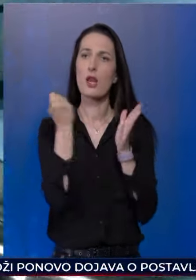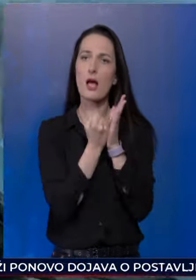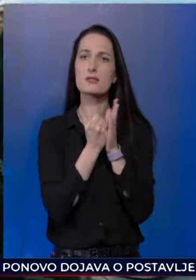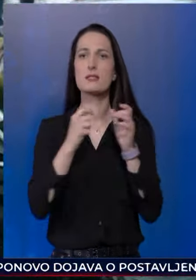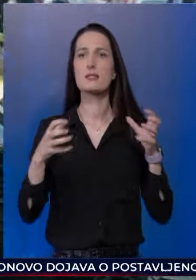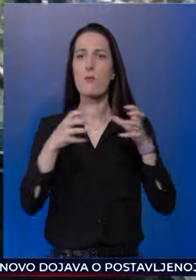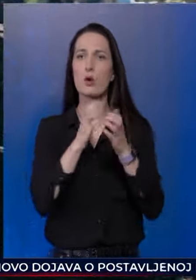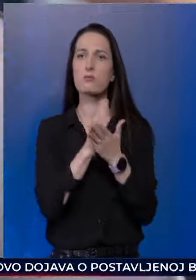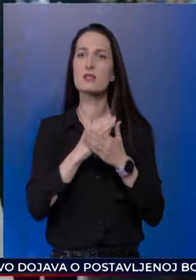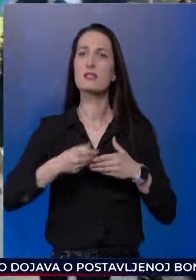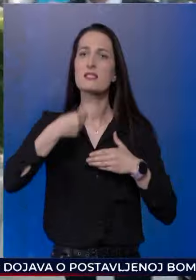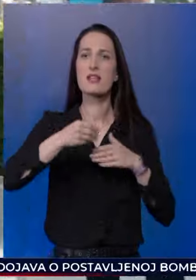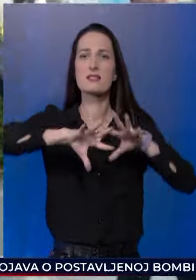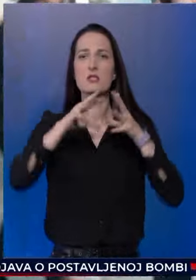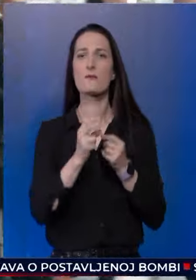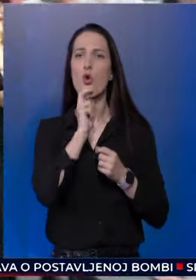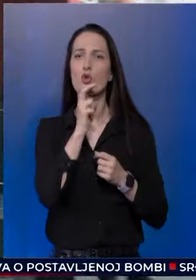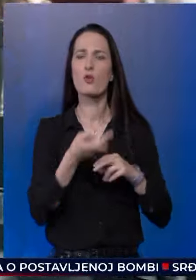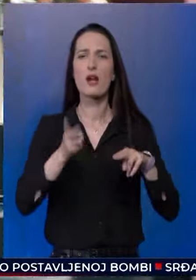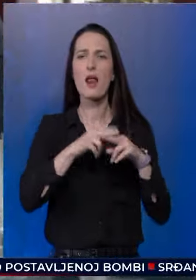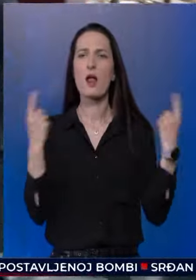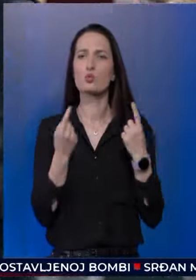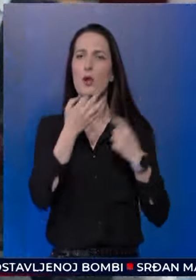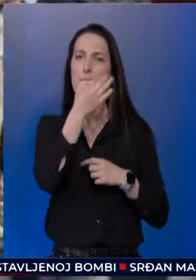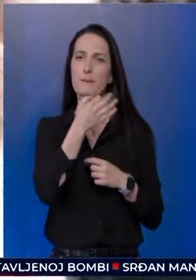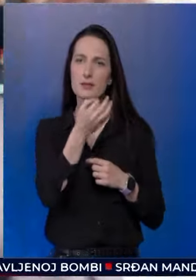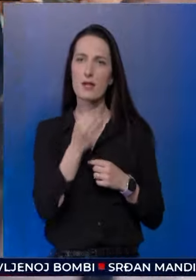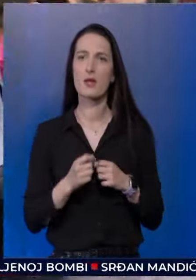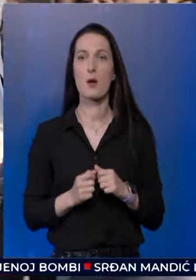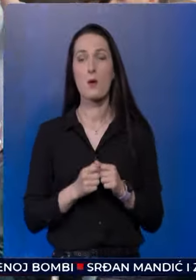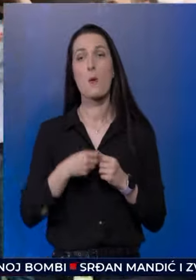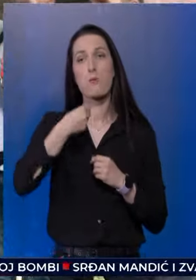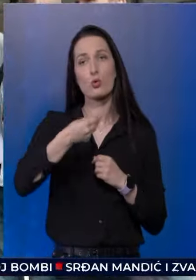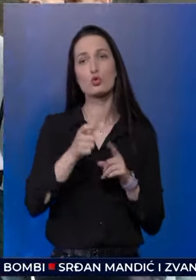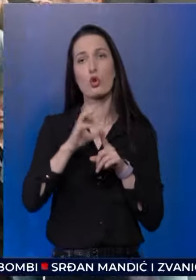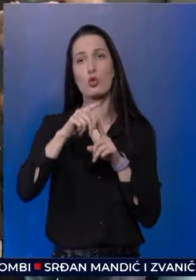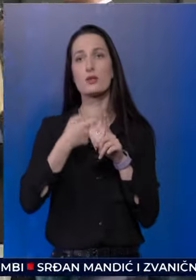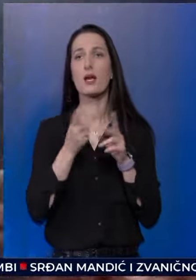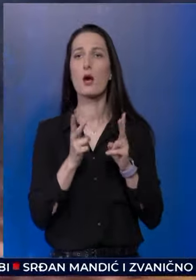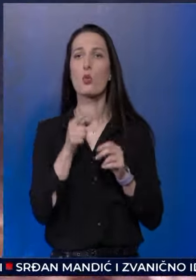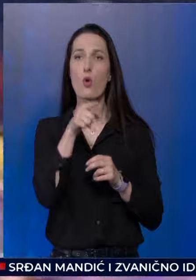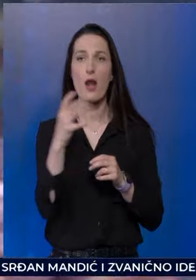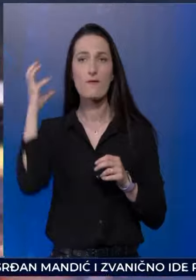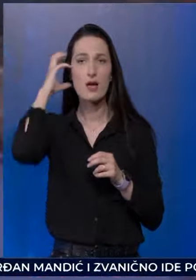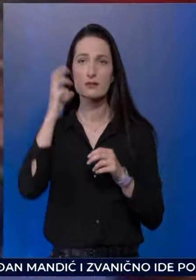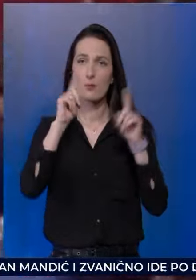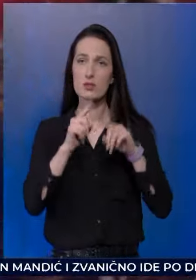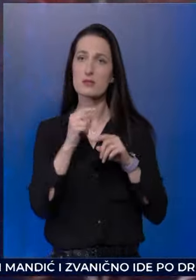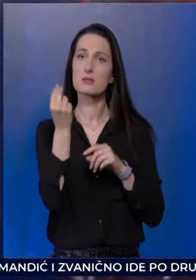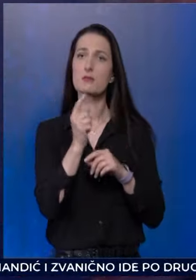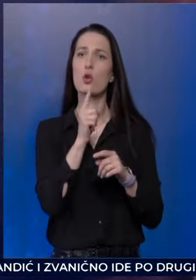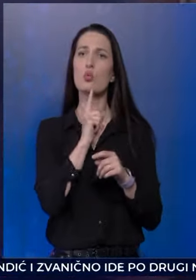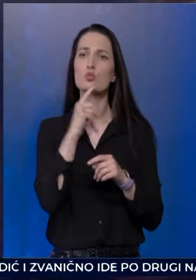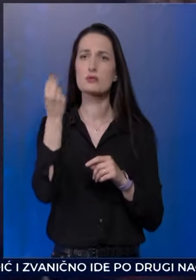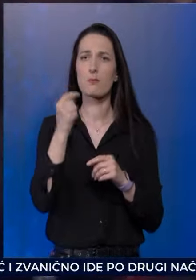izneseni svi odgovori na najaktuelnija pitanja. Poručio je Dodik kako je bio na vlasti u Republici Srpskoj, dok su Srbiju vodili i Slobodan Milošević, i